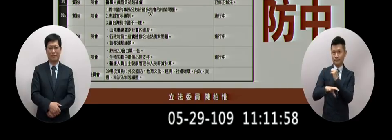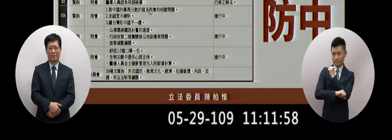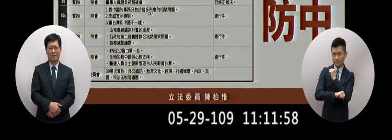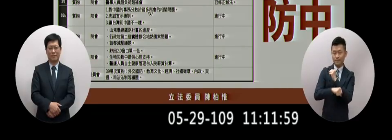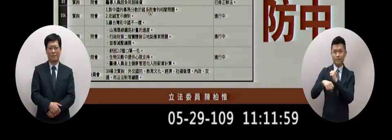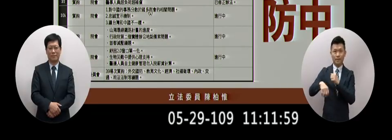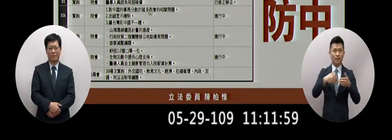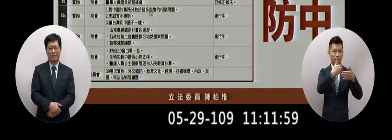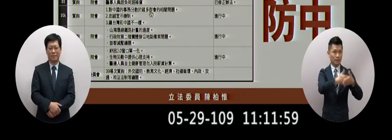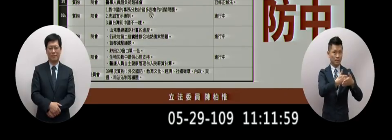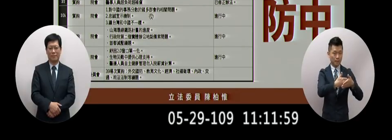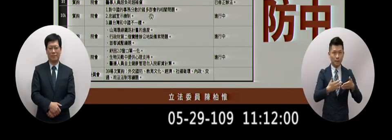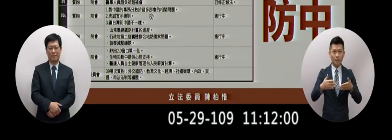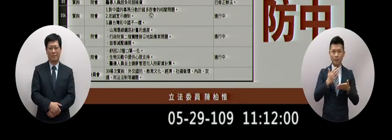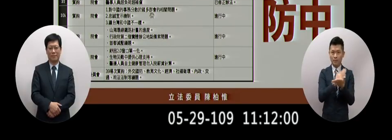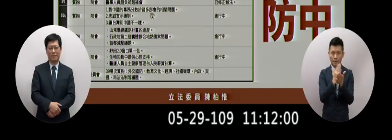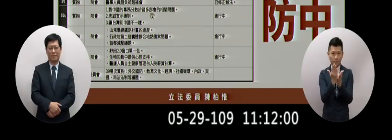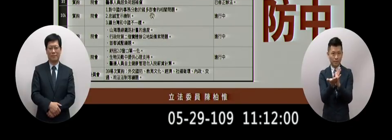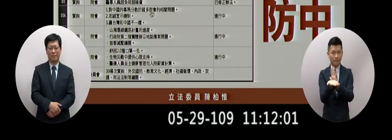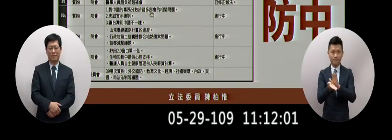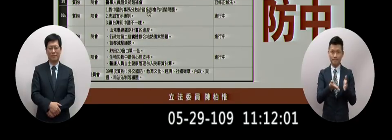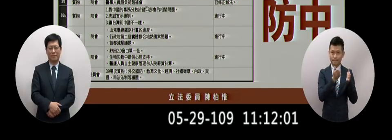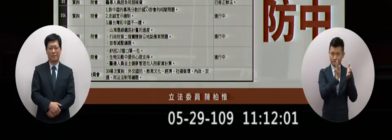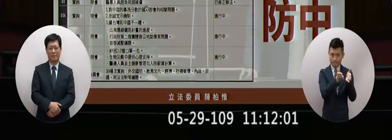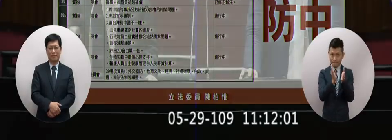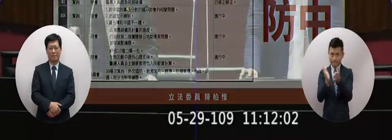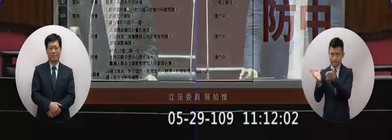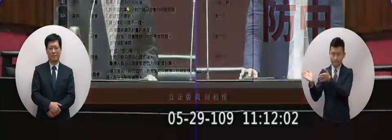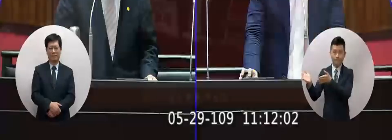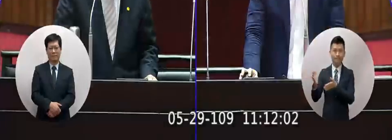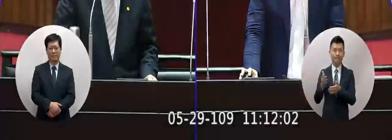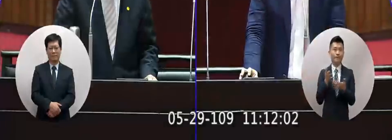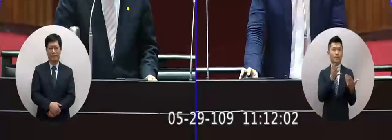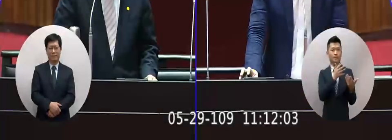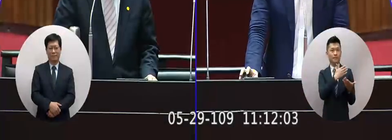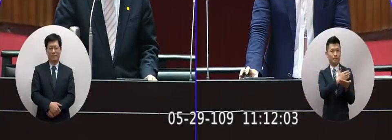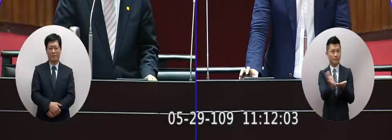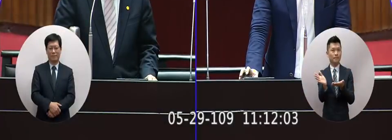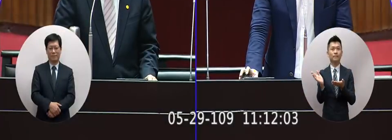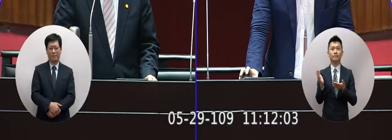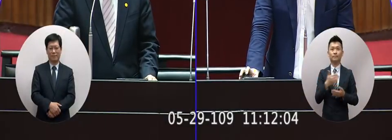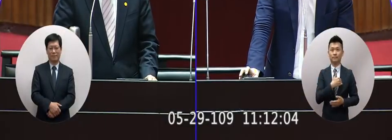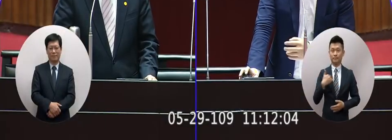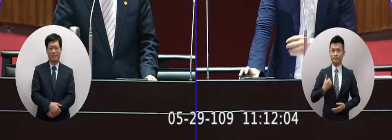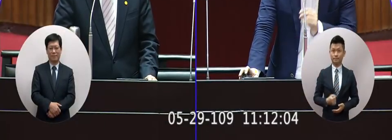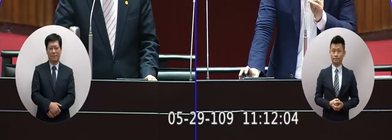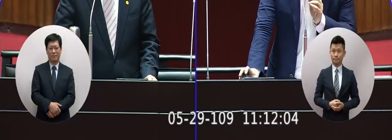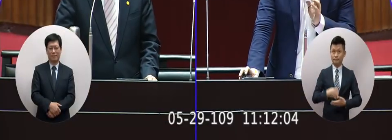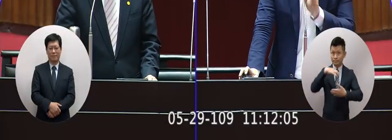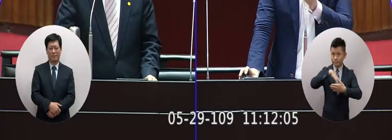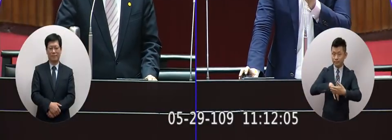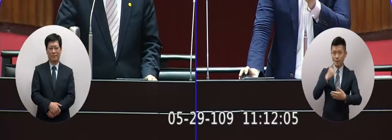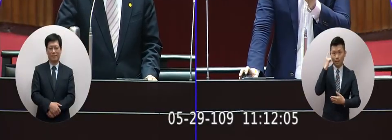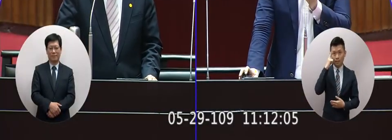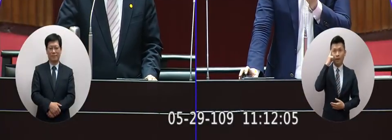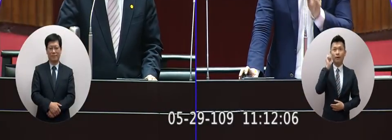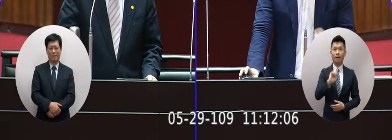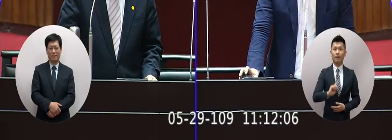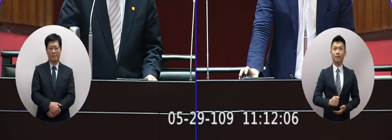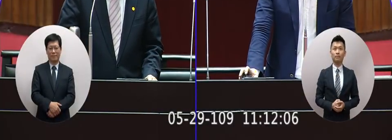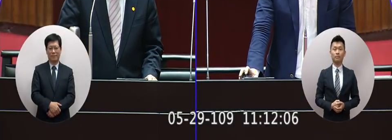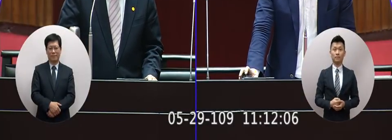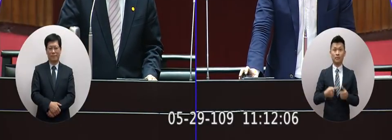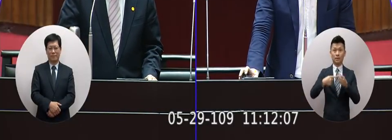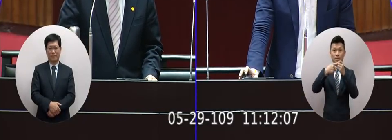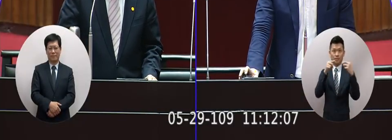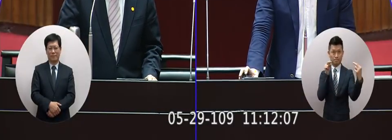括中国的议题，咱拢做认真一项一项来处理甲接顺。那其中呢，我会想到讲啊，咱